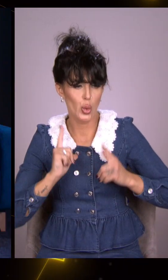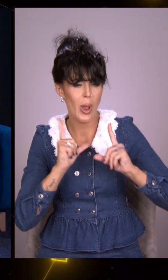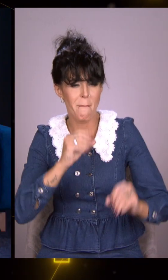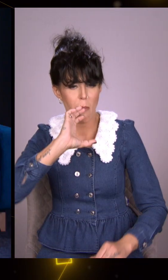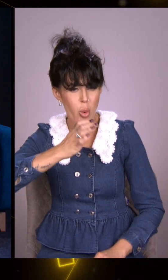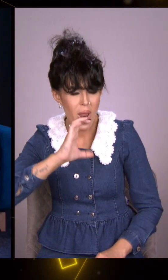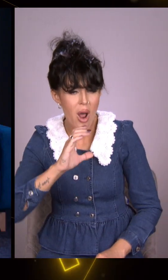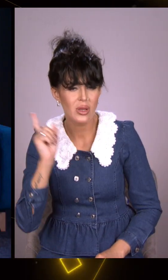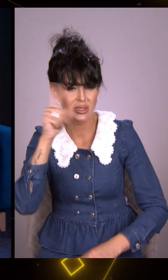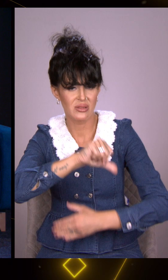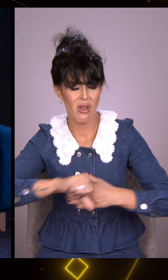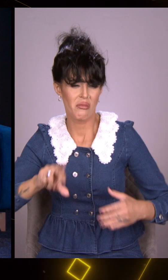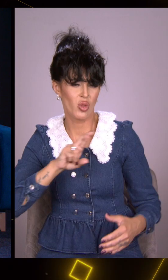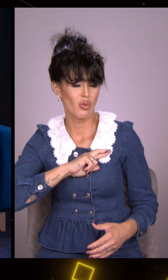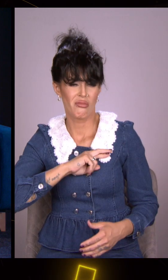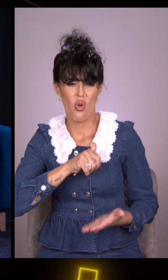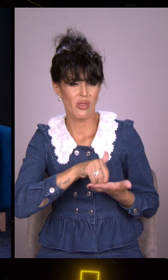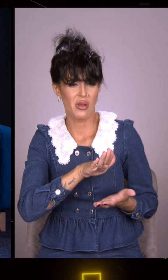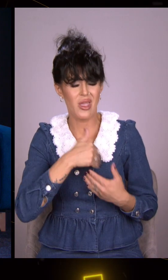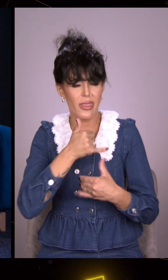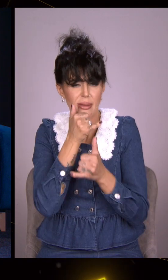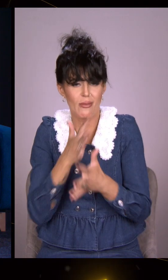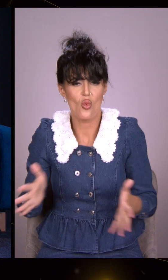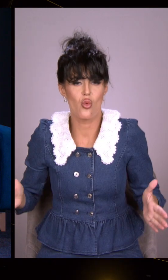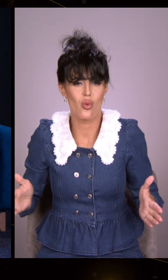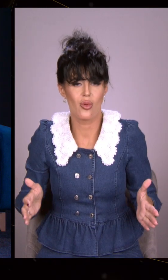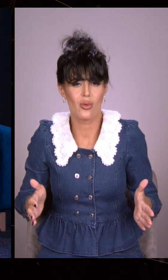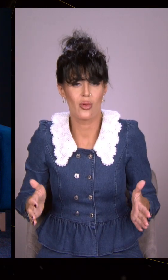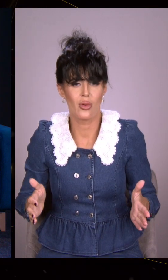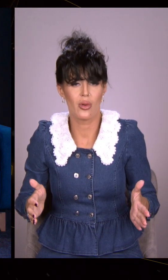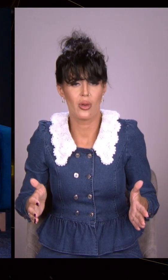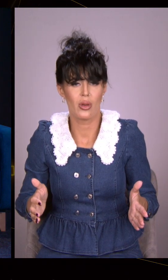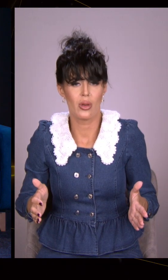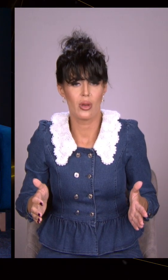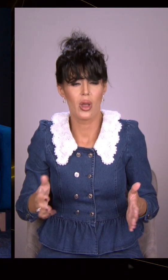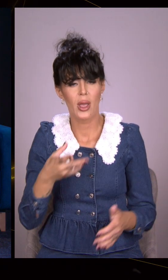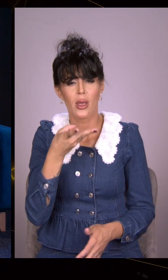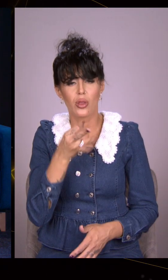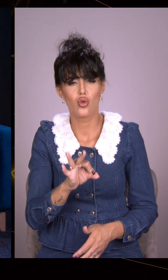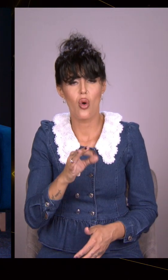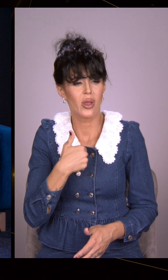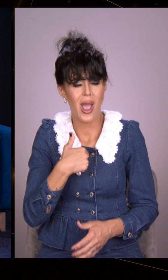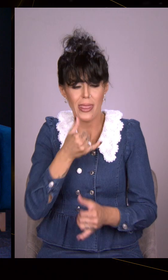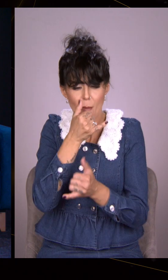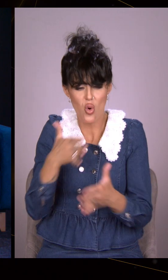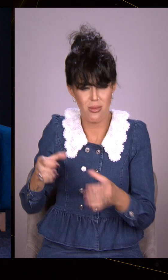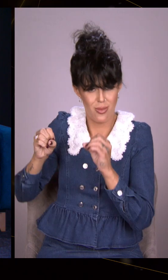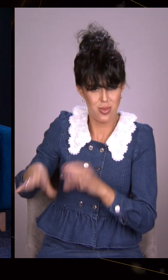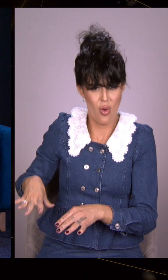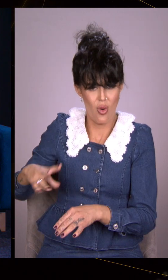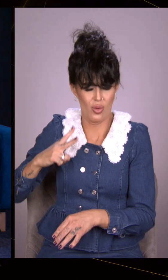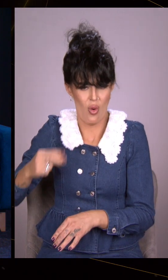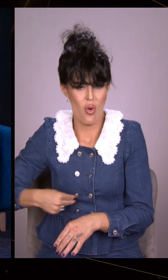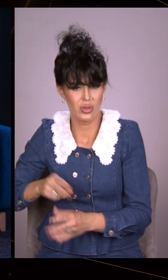пропонували. Я відмовилася. Я не змогла. Я просто сказала, хіба що я з могилкою поїду туди.